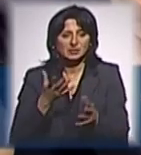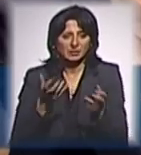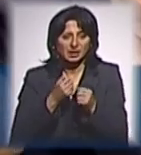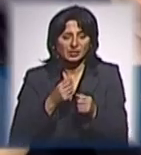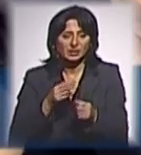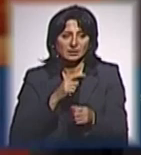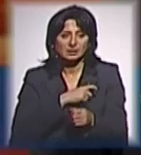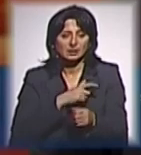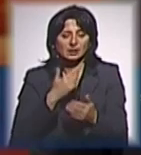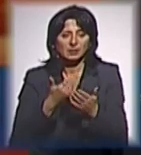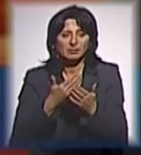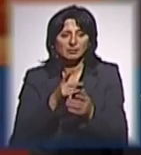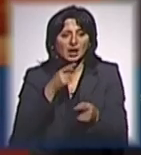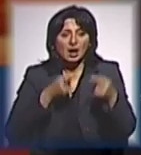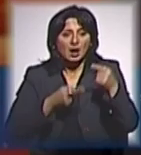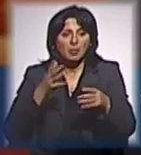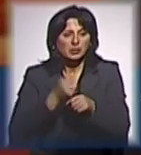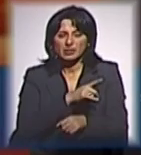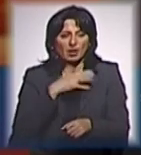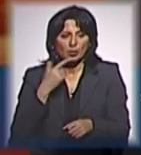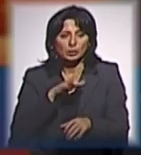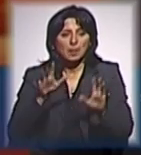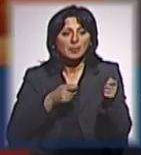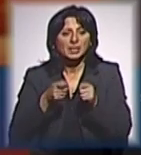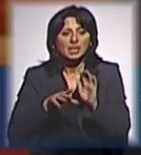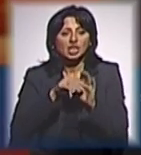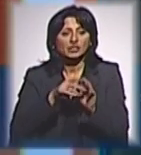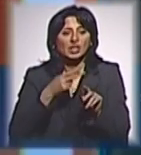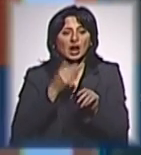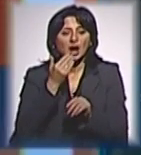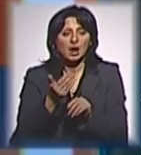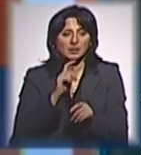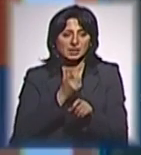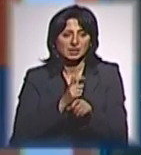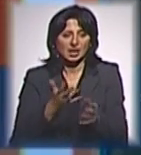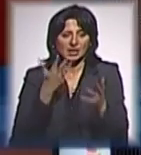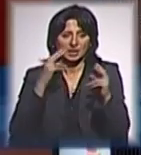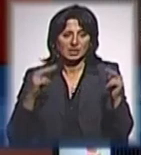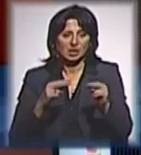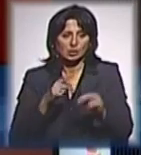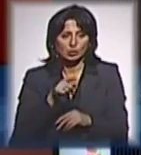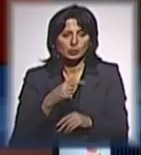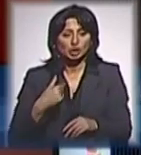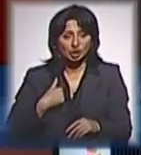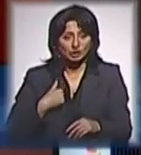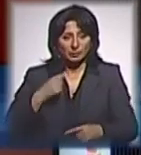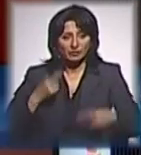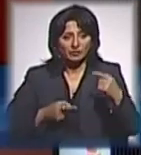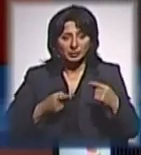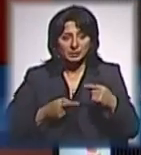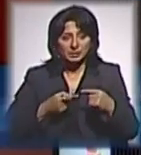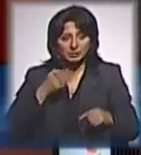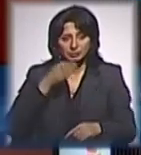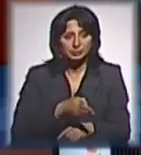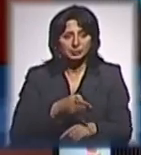საარჩევნო ადმინისტრაციაში, ის არ იბძვის გამარჯვებისთვის. და საპრეზიდენტო არჩევნები იყო ამისი ძალიან ნათელი დადასტურება. ჩვენ ვიბძვით ამ არჩევნებში,